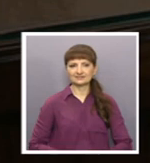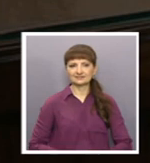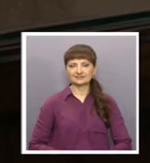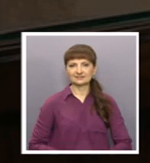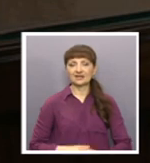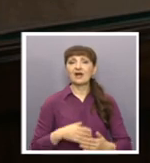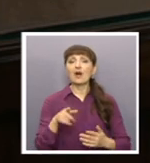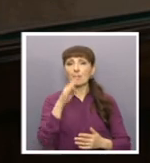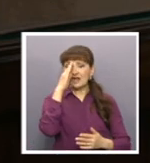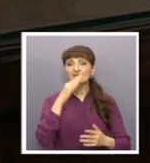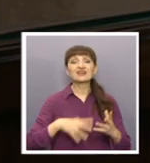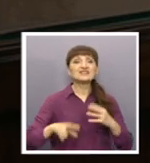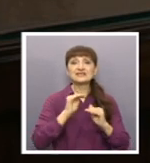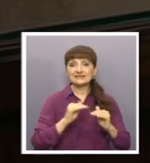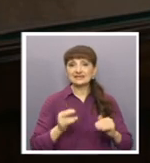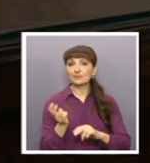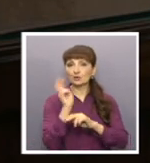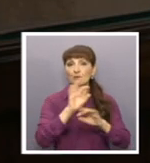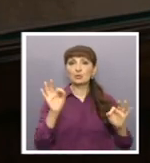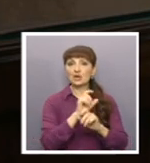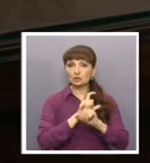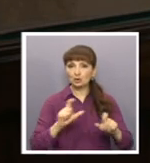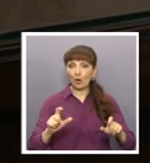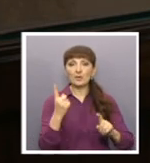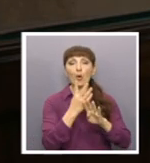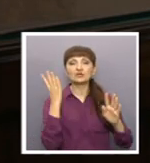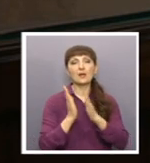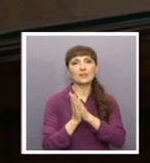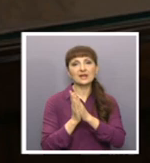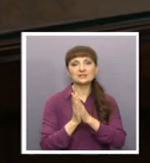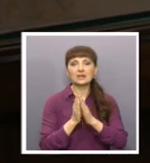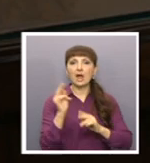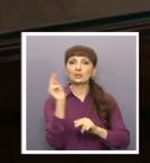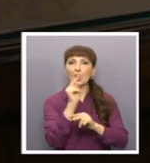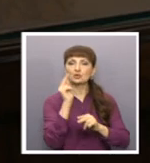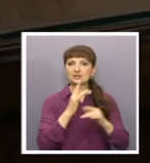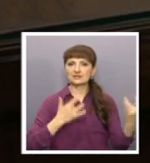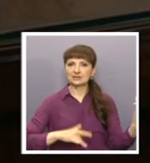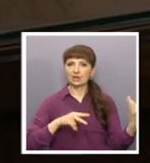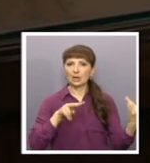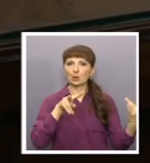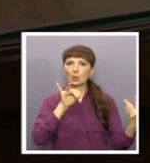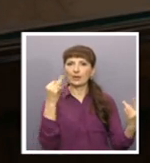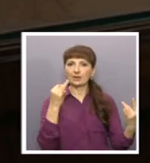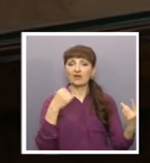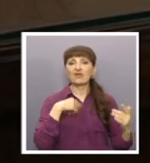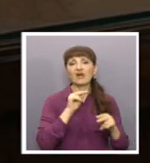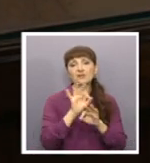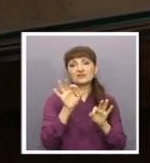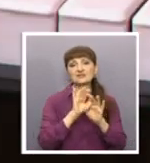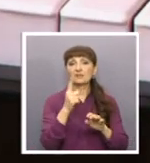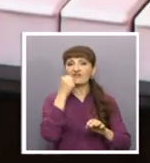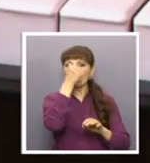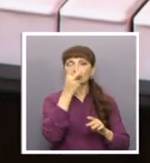Ерхат, как и все другие дети, придя в музыкальную школу, в первую очередь попросил научить его исполнять кюй. Но я объяснил ему, что в первый год